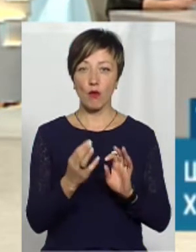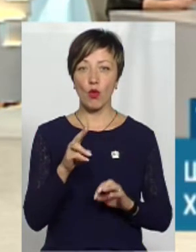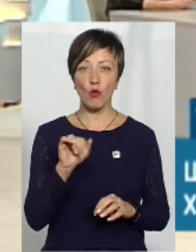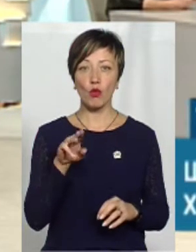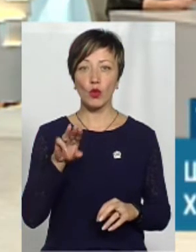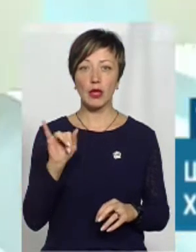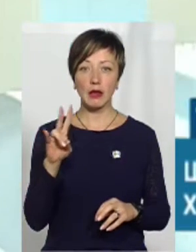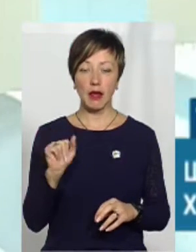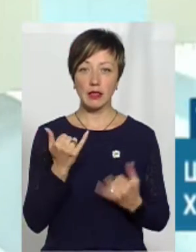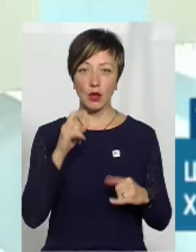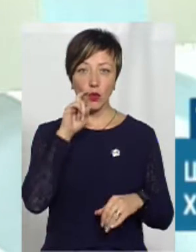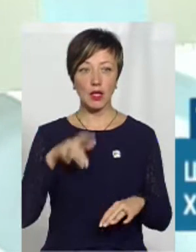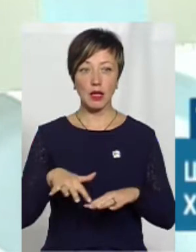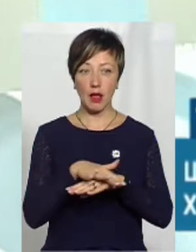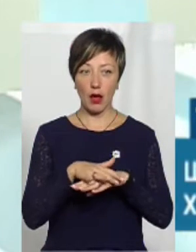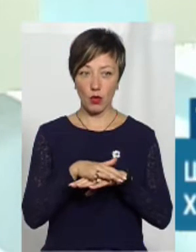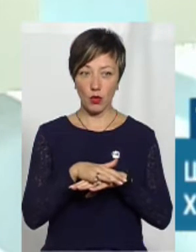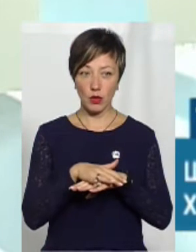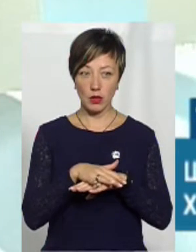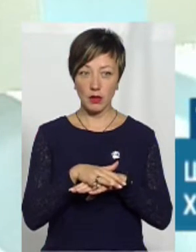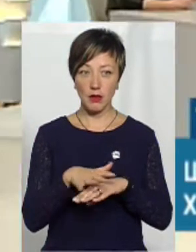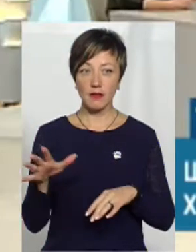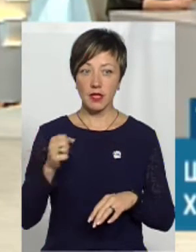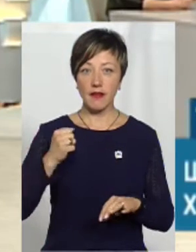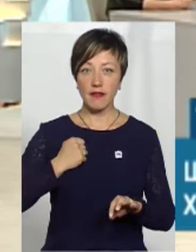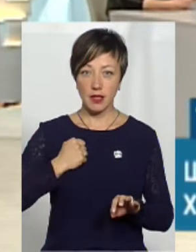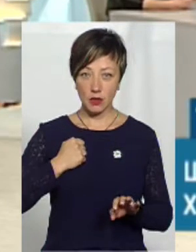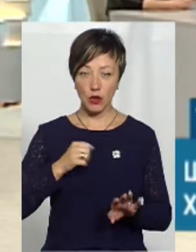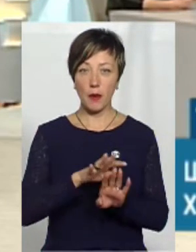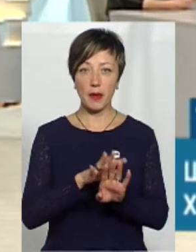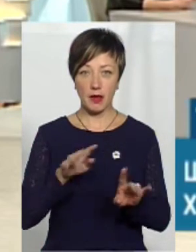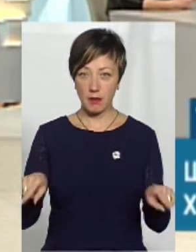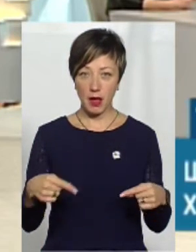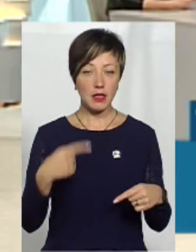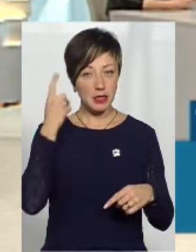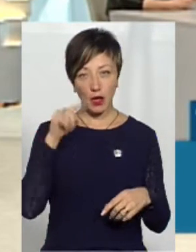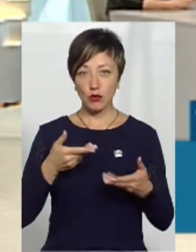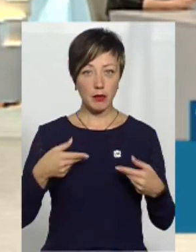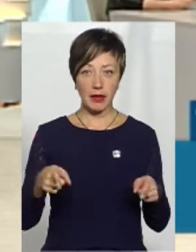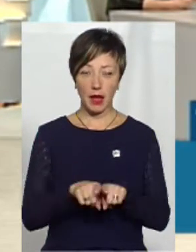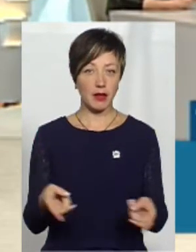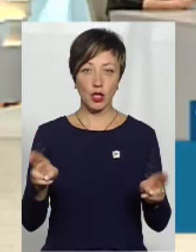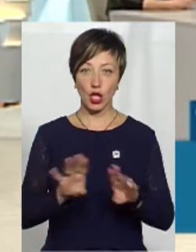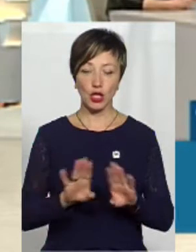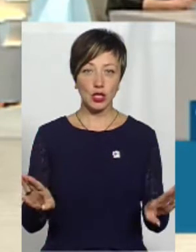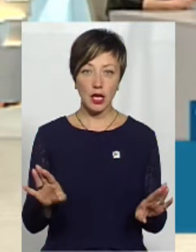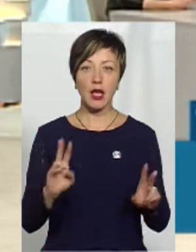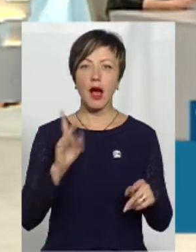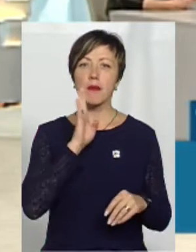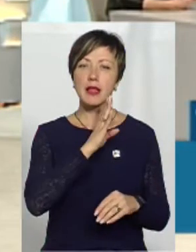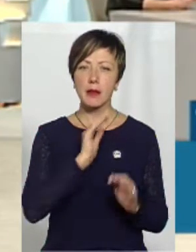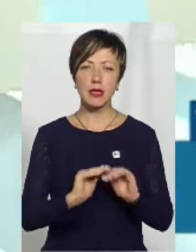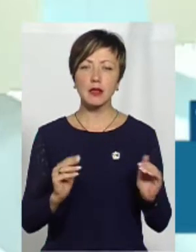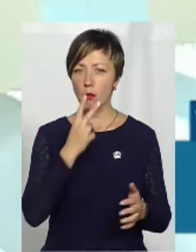Зараз український народ, все військо піднімається, вони знають, що ми так не лишимо, Тому що як ми тим матерям, тим